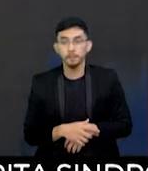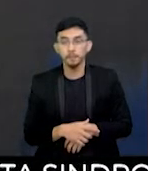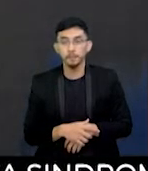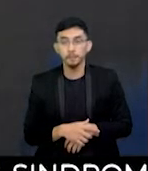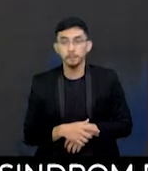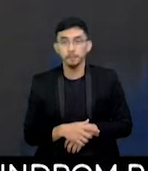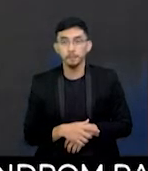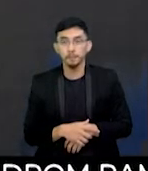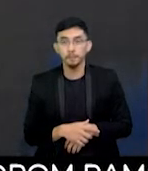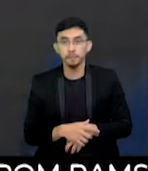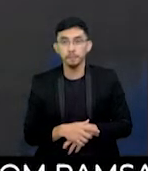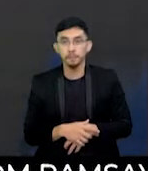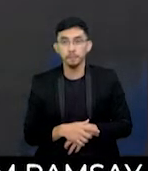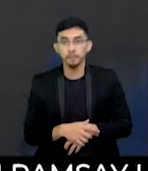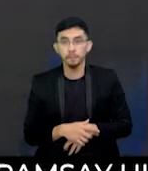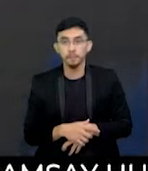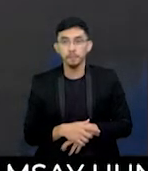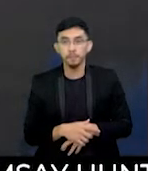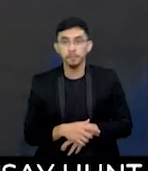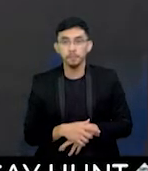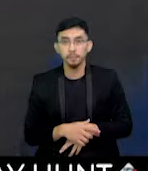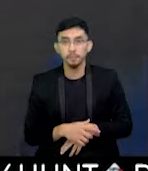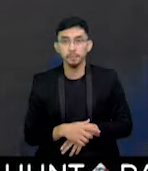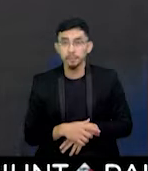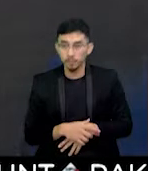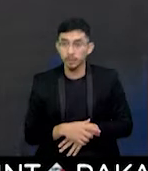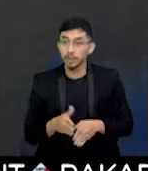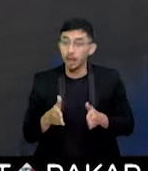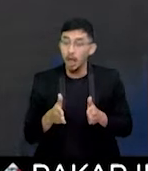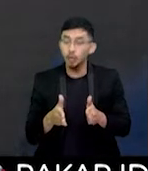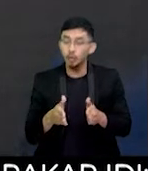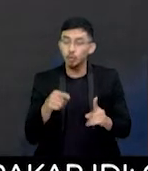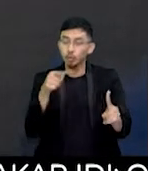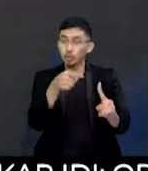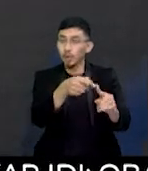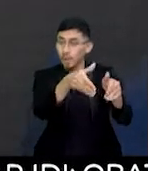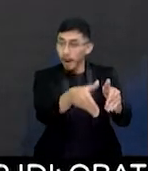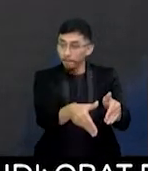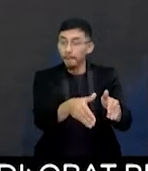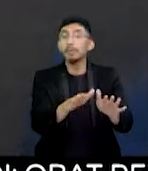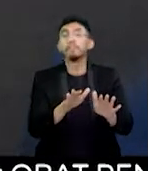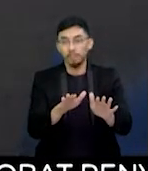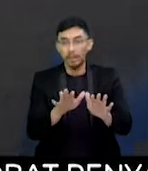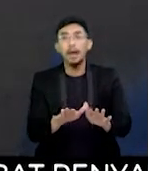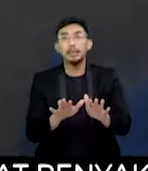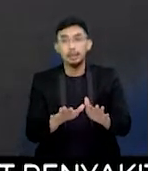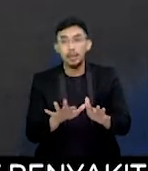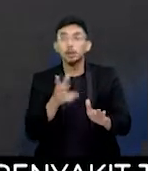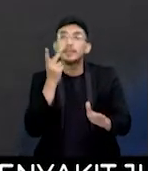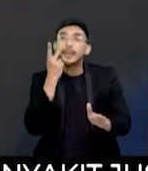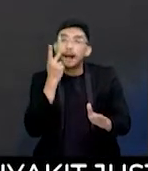di sekitaran rute tersebut dapat mengantisipasi dan dapat juga